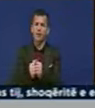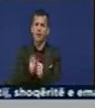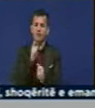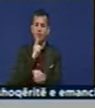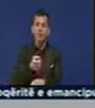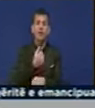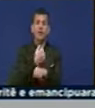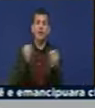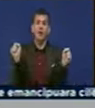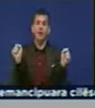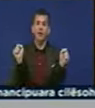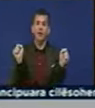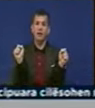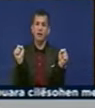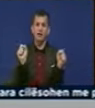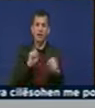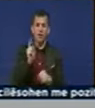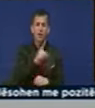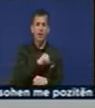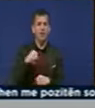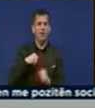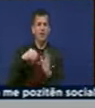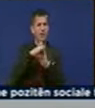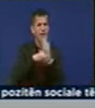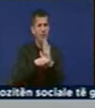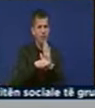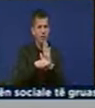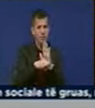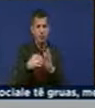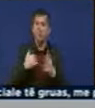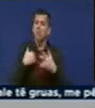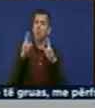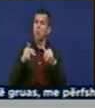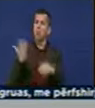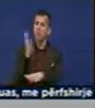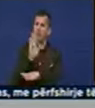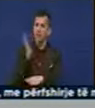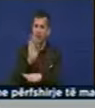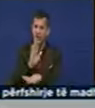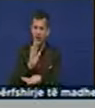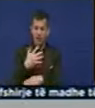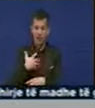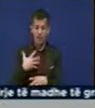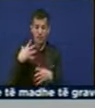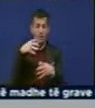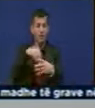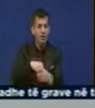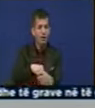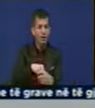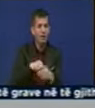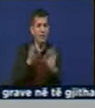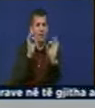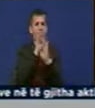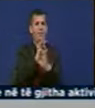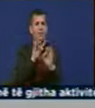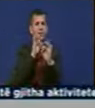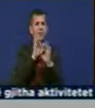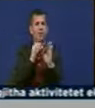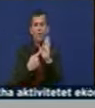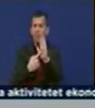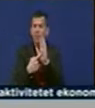përmbajtësore dhe jo vetëm formale. Ne përfaqësojmë, por ne nuk jemi pasqyra reale e grave